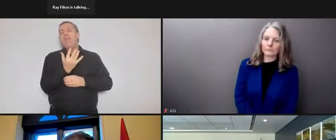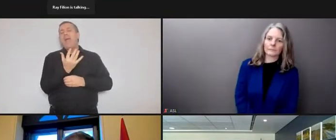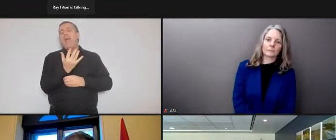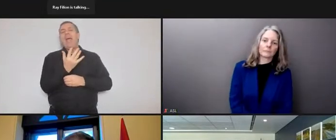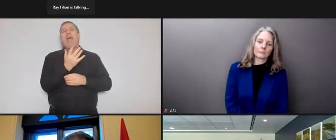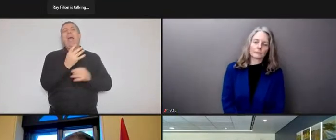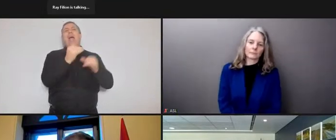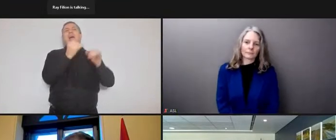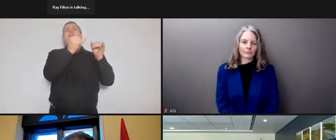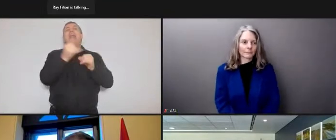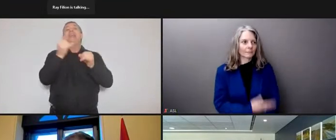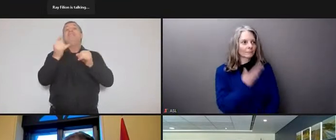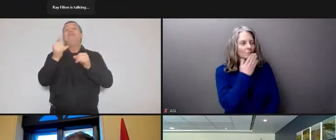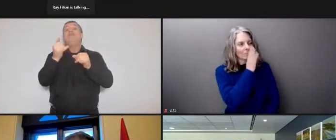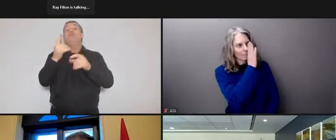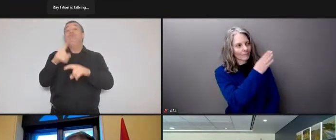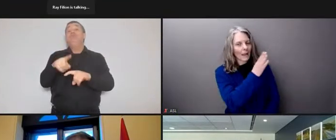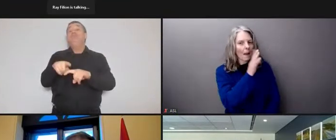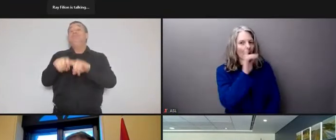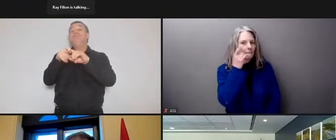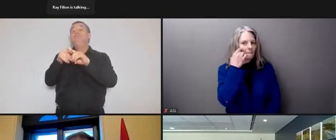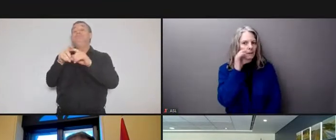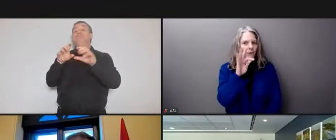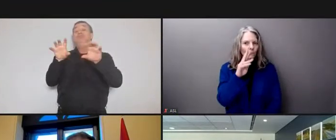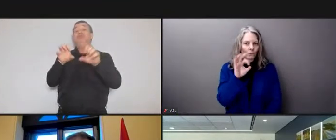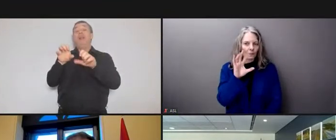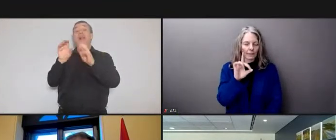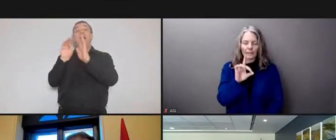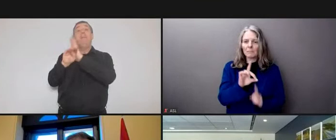'individus sont affectés par le gel des comptes bancaires?